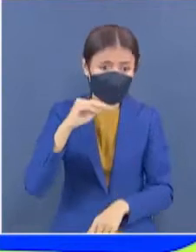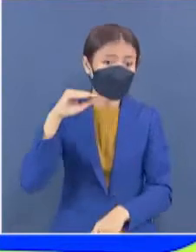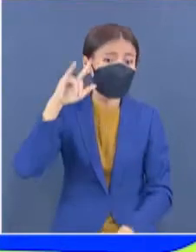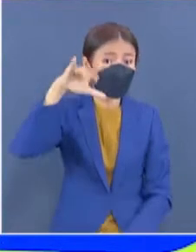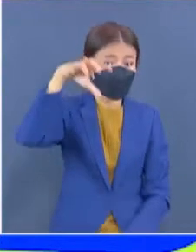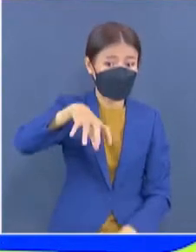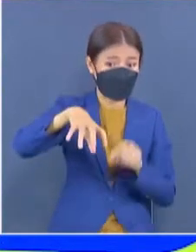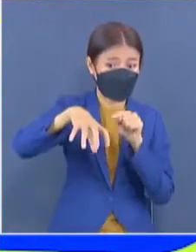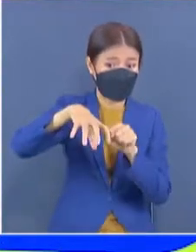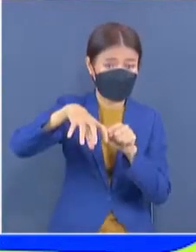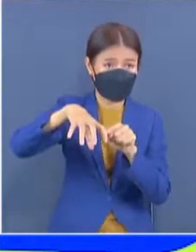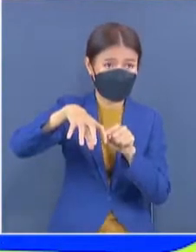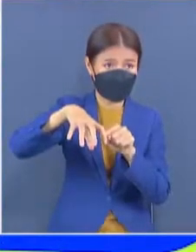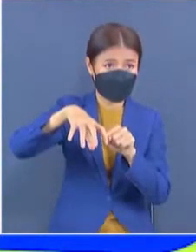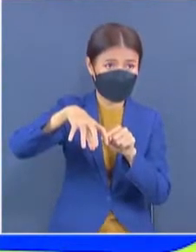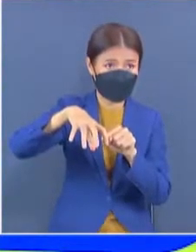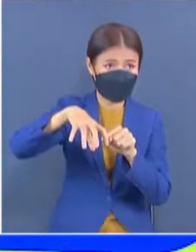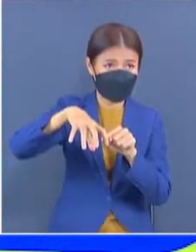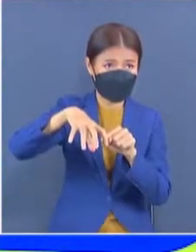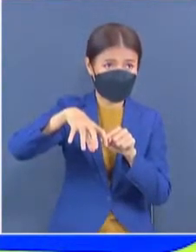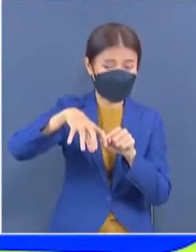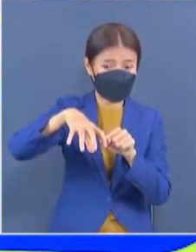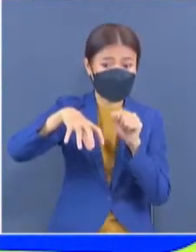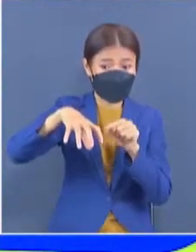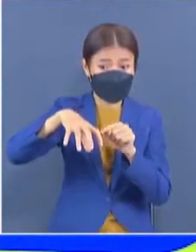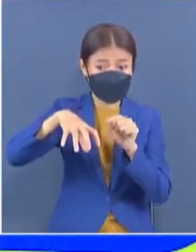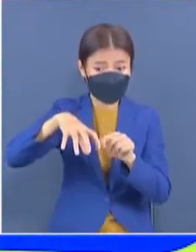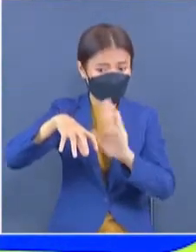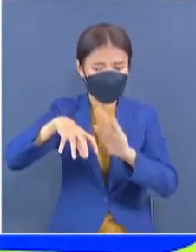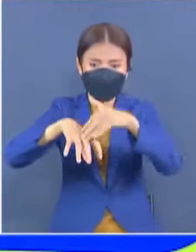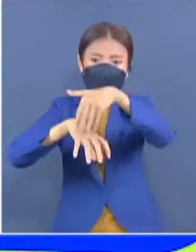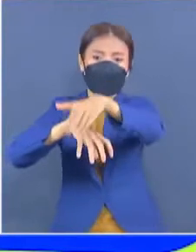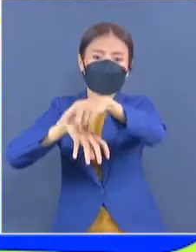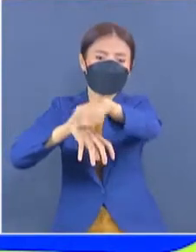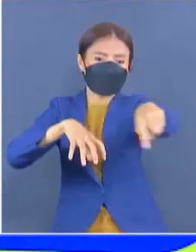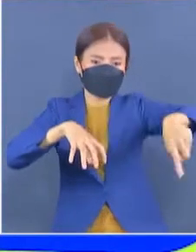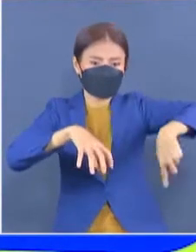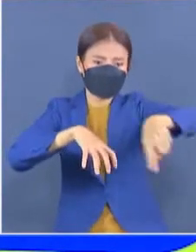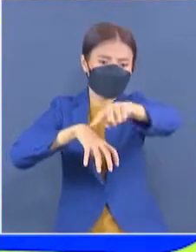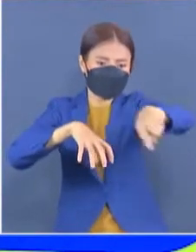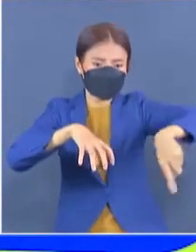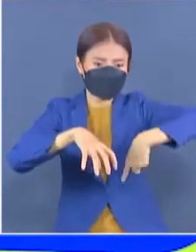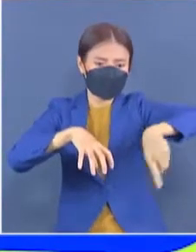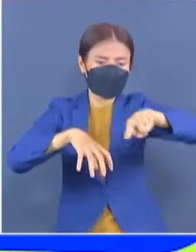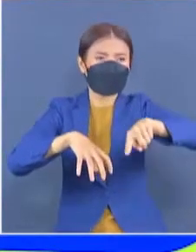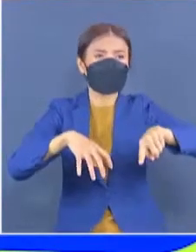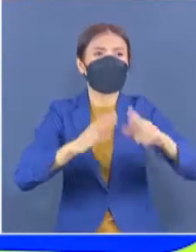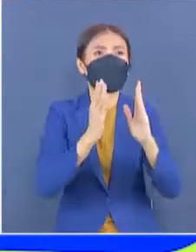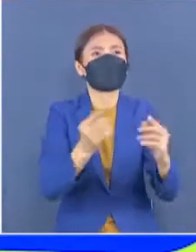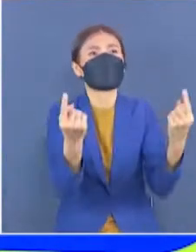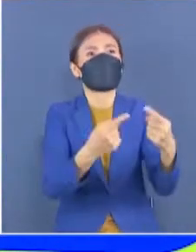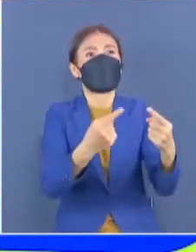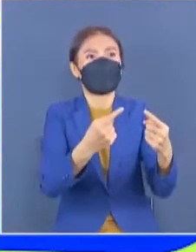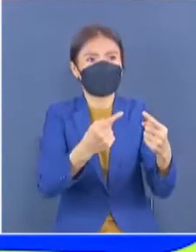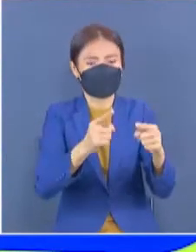แต่ไม่ใช่อาคารสนามบินครับแต่ว่าเป็นพื้นที่ภายนอกเพราะว่าเกิดเหตุการณ์ชลมุนกันแล้วก็มีการแทงกันเข้าของ